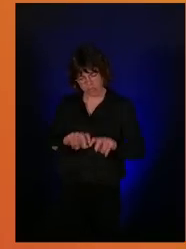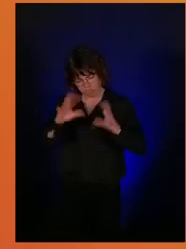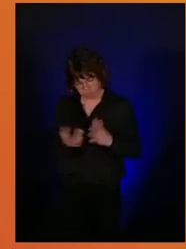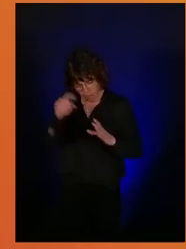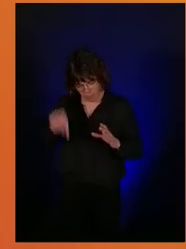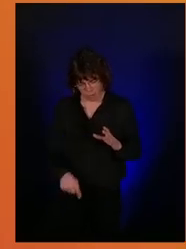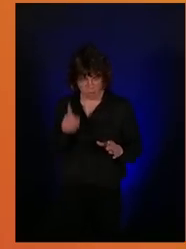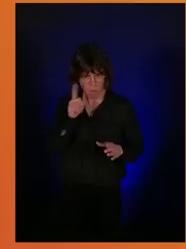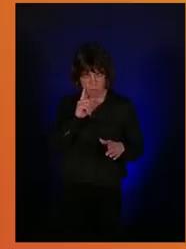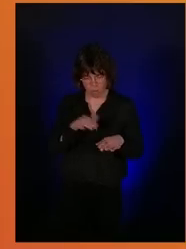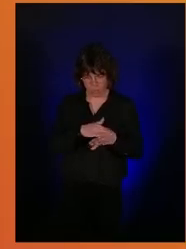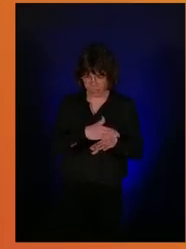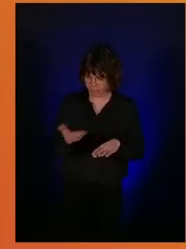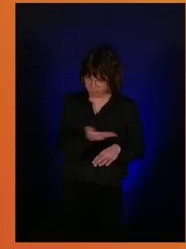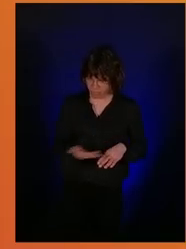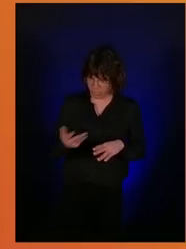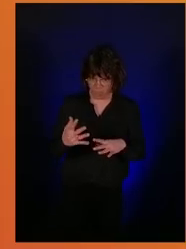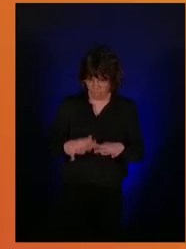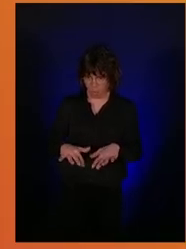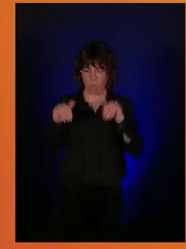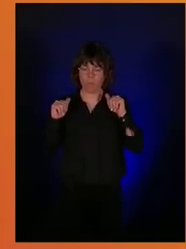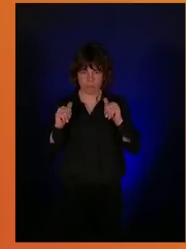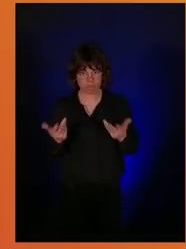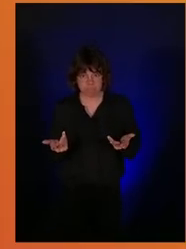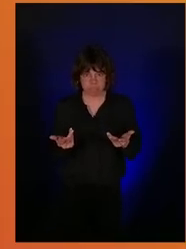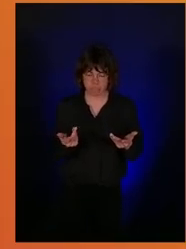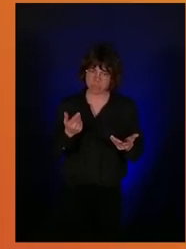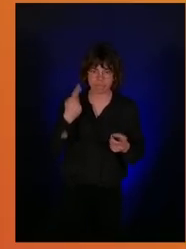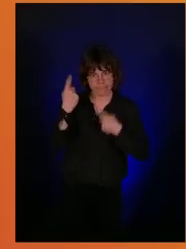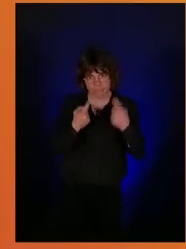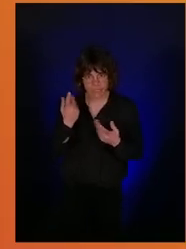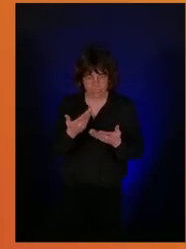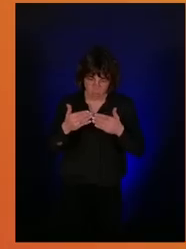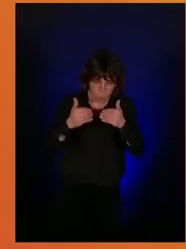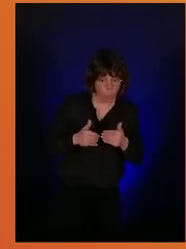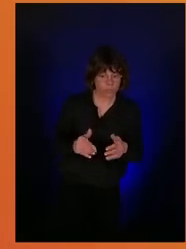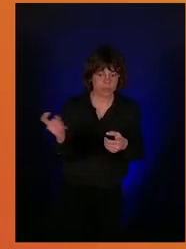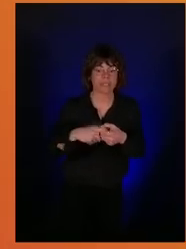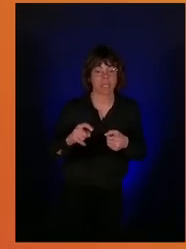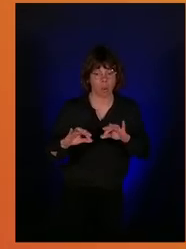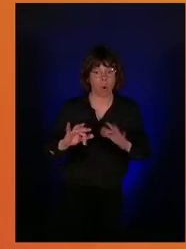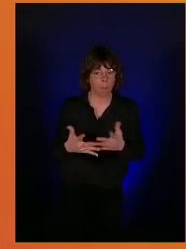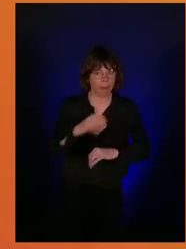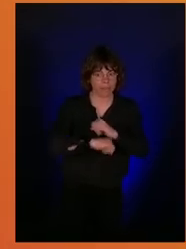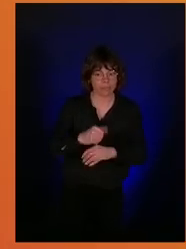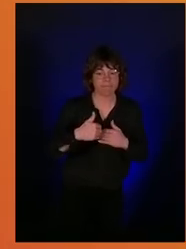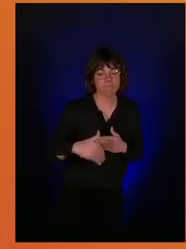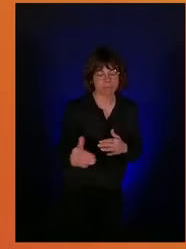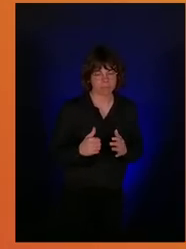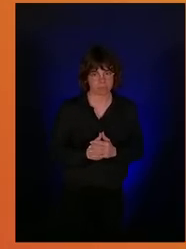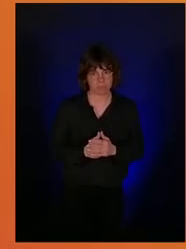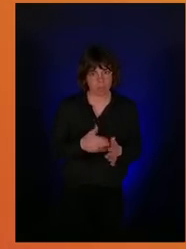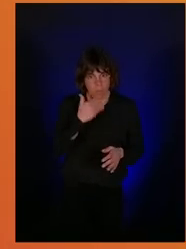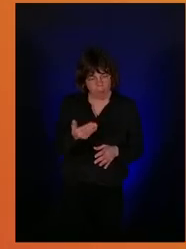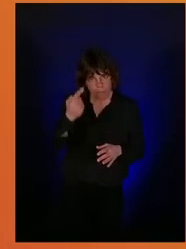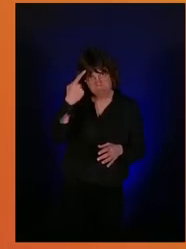approfondie les raisons de ces résiliations et traiter la question de la continuité syndicale. Il est impensable de